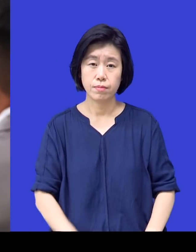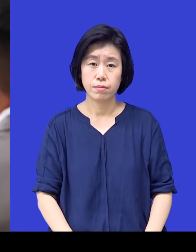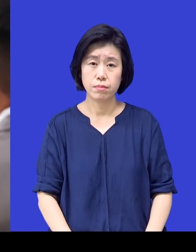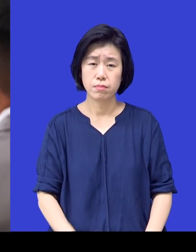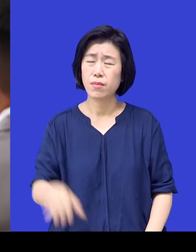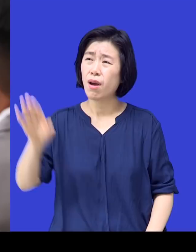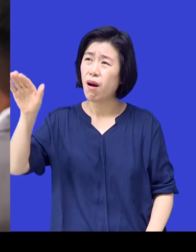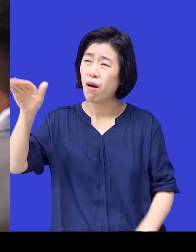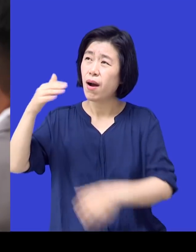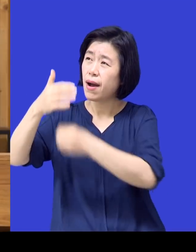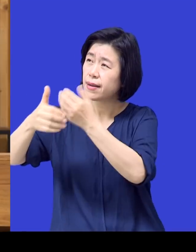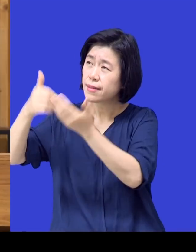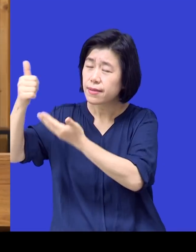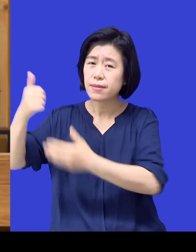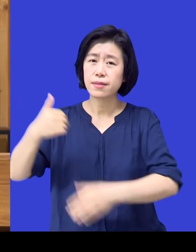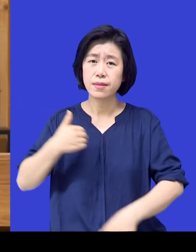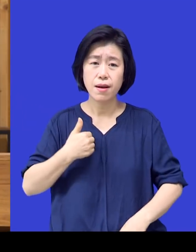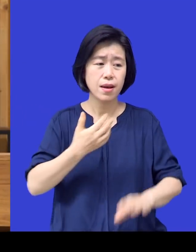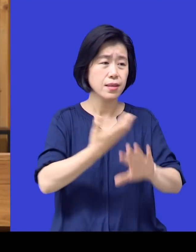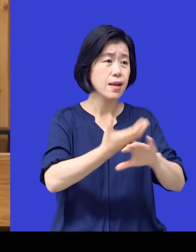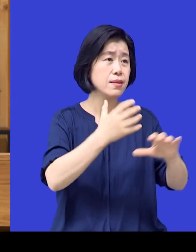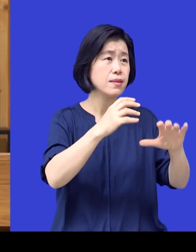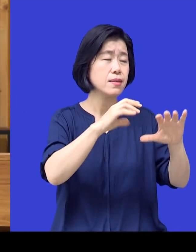되지 않습니까?